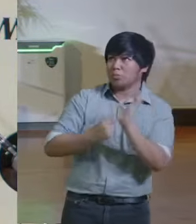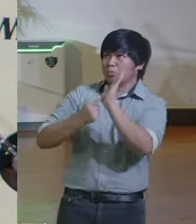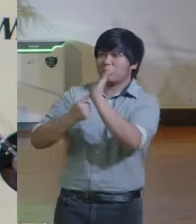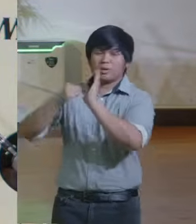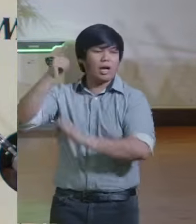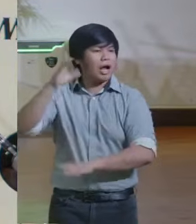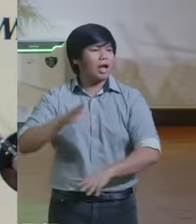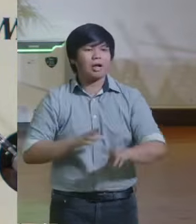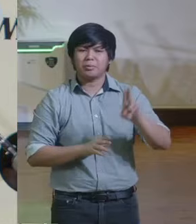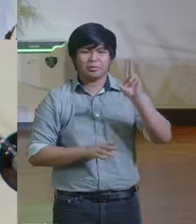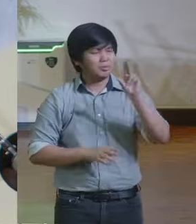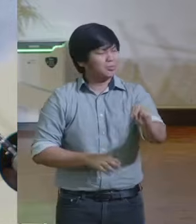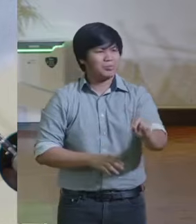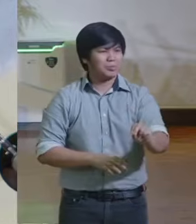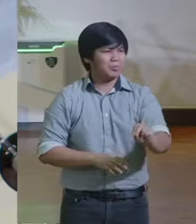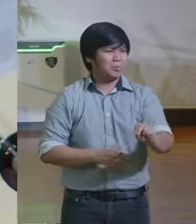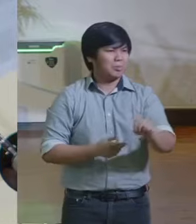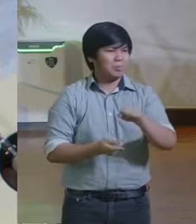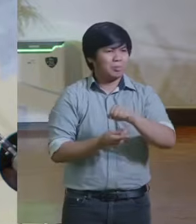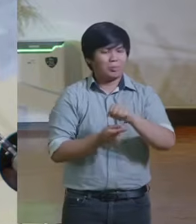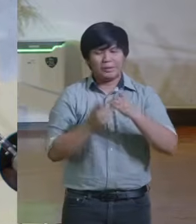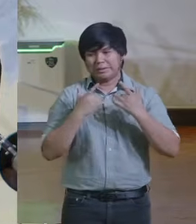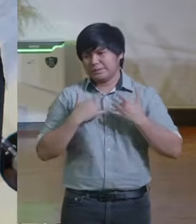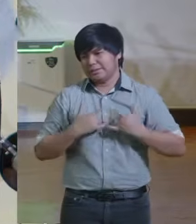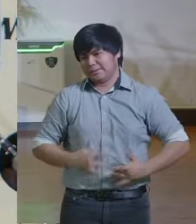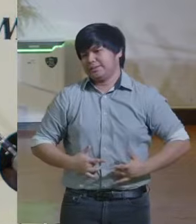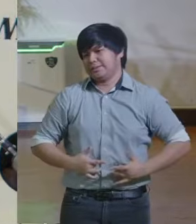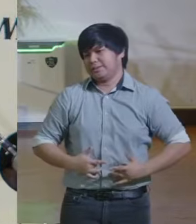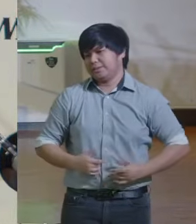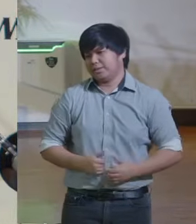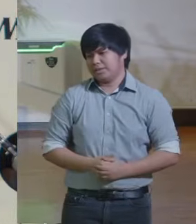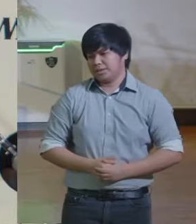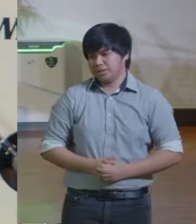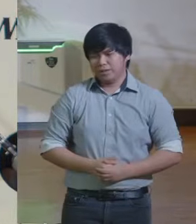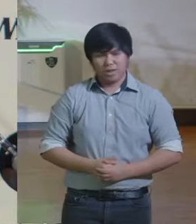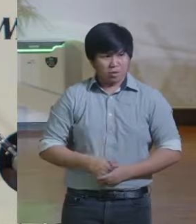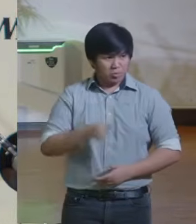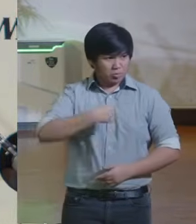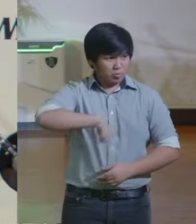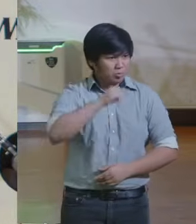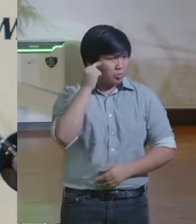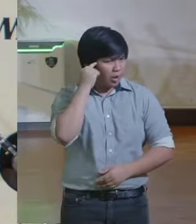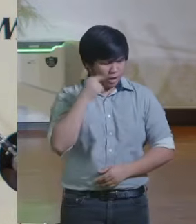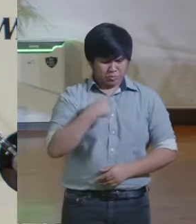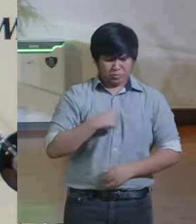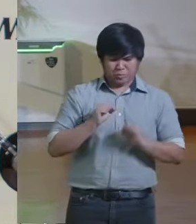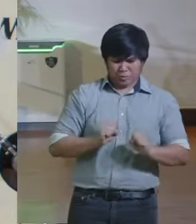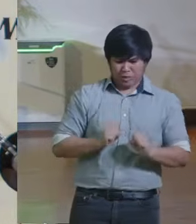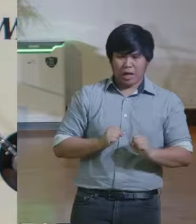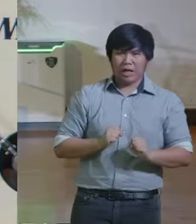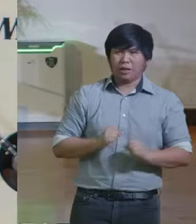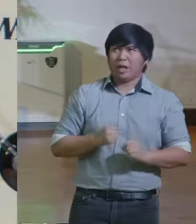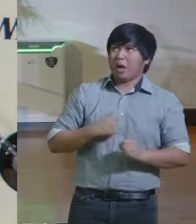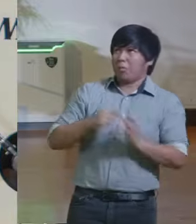ng kaunti, ang grasya ng Diyos. Na kumbaga, meron tayong kakayanan na